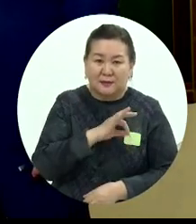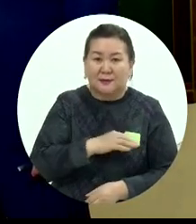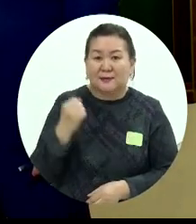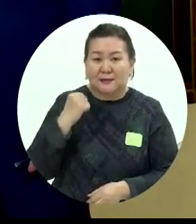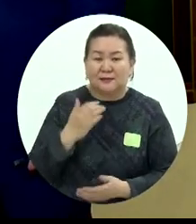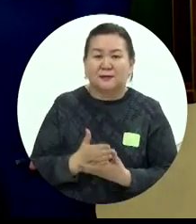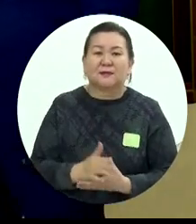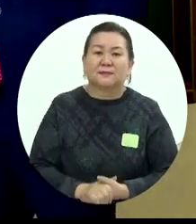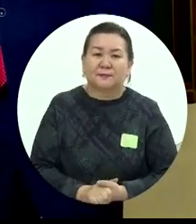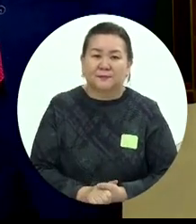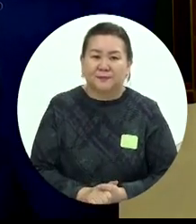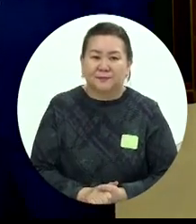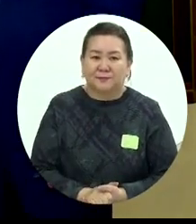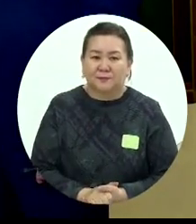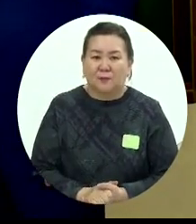үг болох нэ.